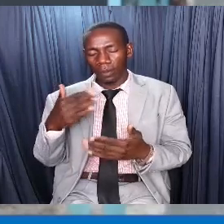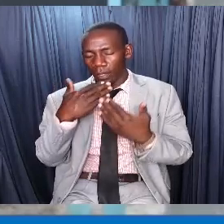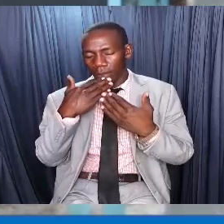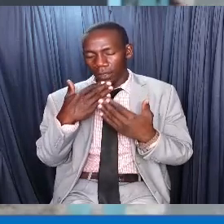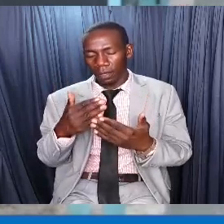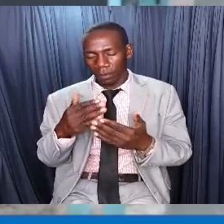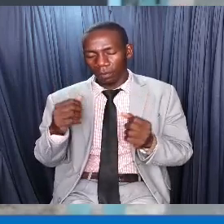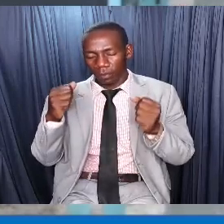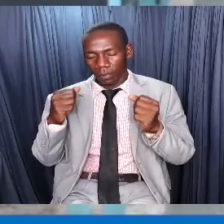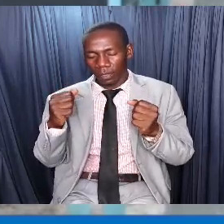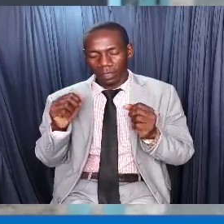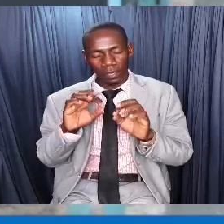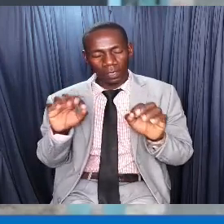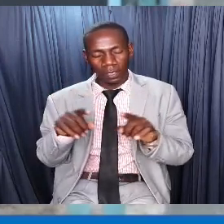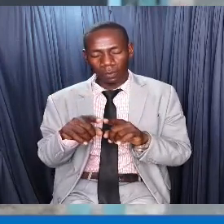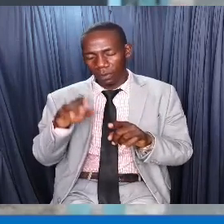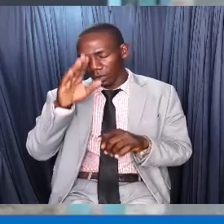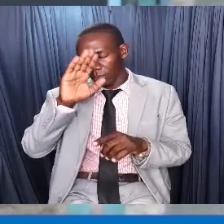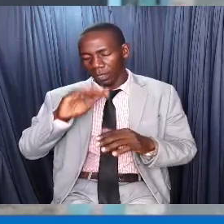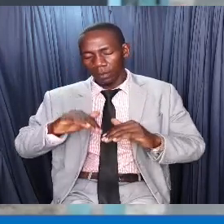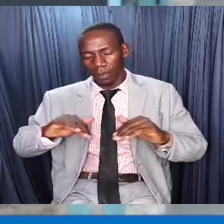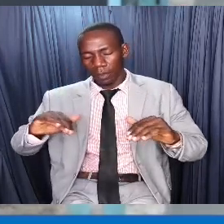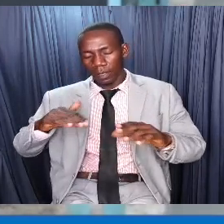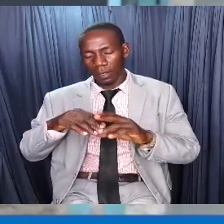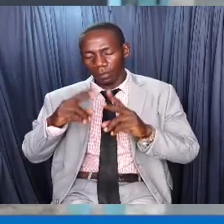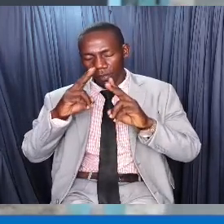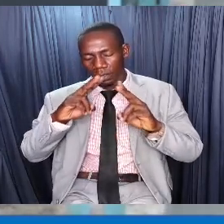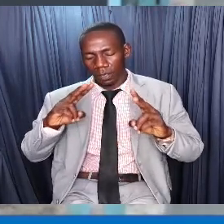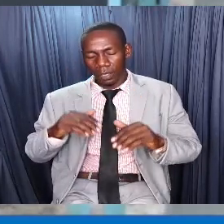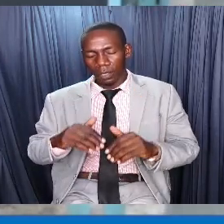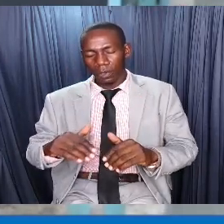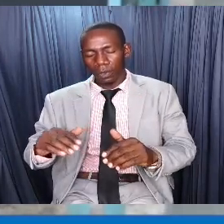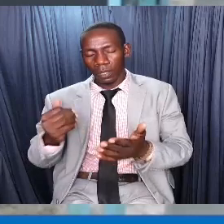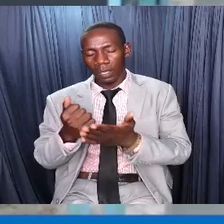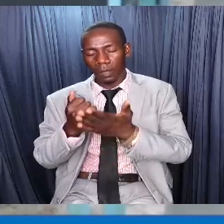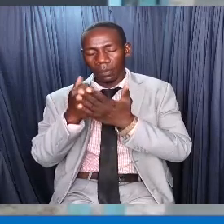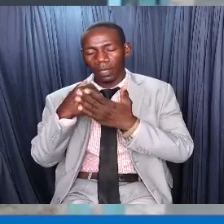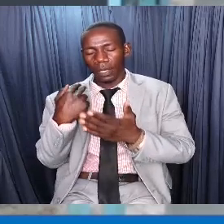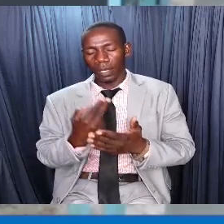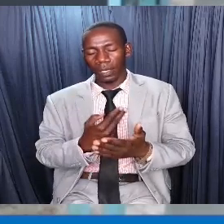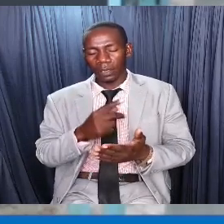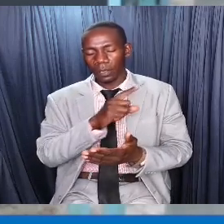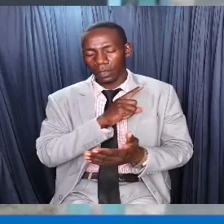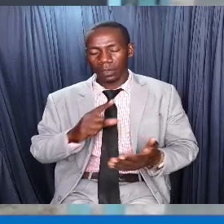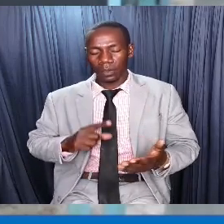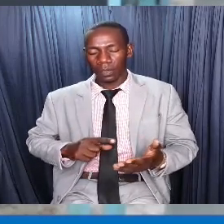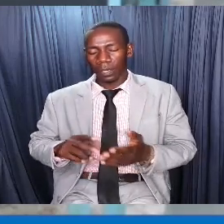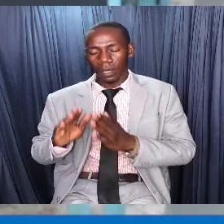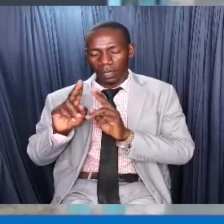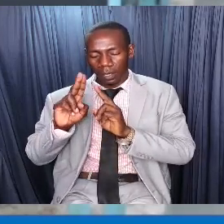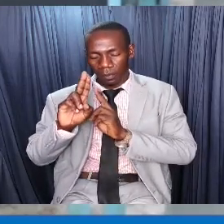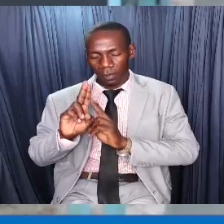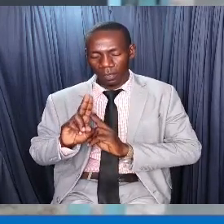Asante unaweza, hakuna kama wewe. Tufumwe kwa amani Bwana, endelea kutusaidia Bwana, kunyenyekea